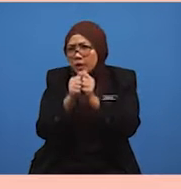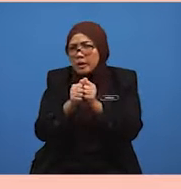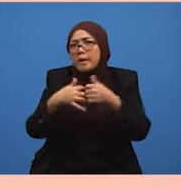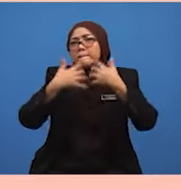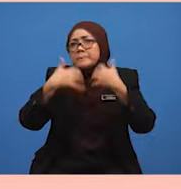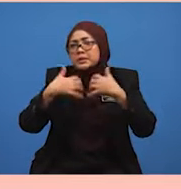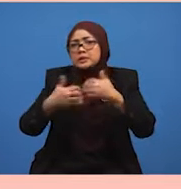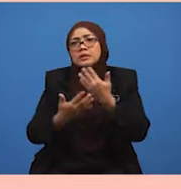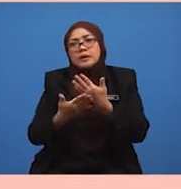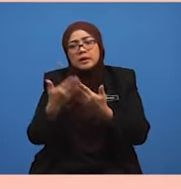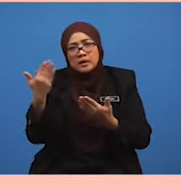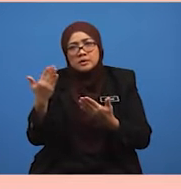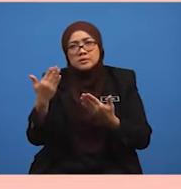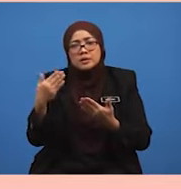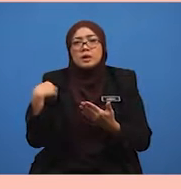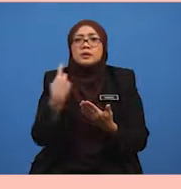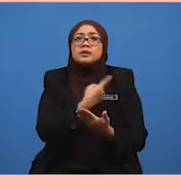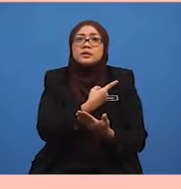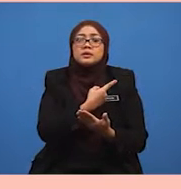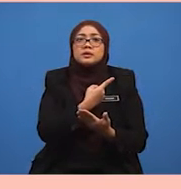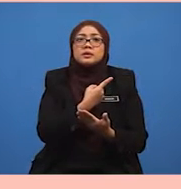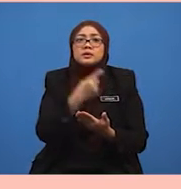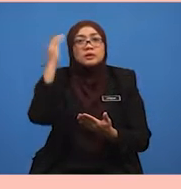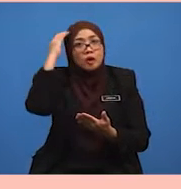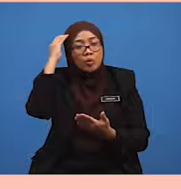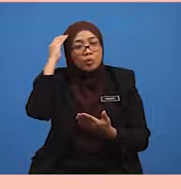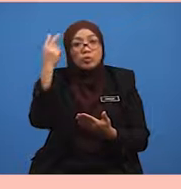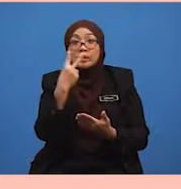ialah roda dan gandar.